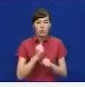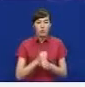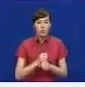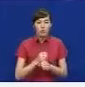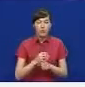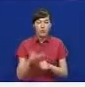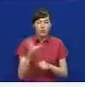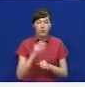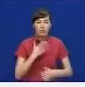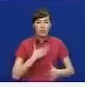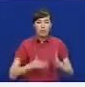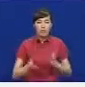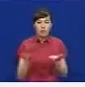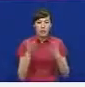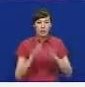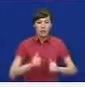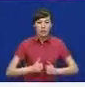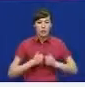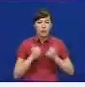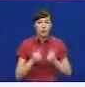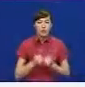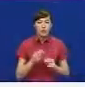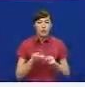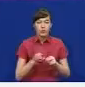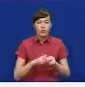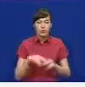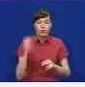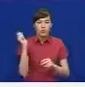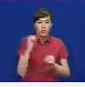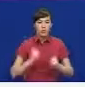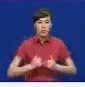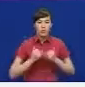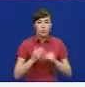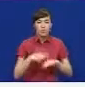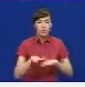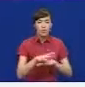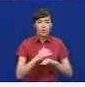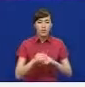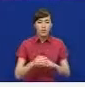бар қуанышынан қалмауға тырысады. Өйткені ерлікке құрмет, елдікке